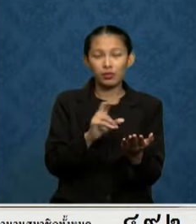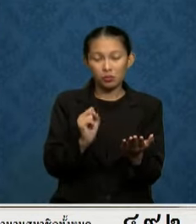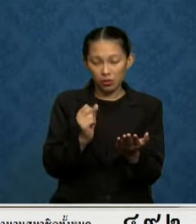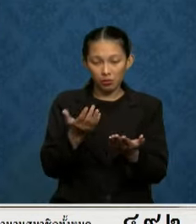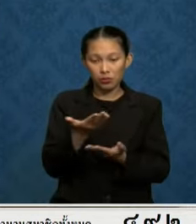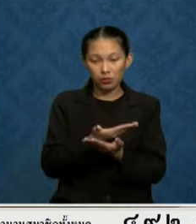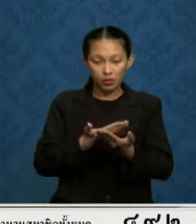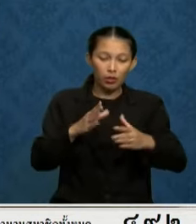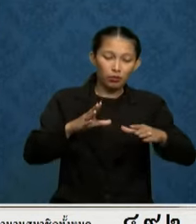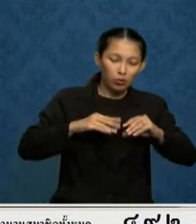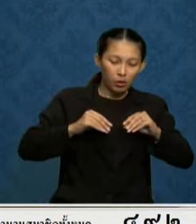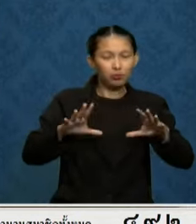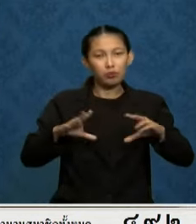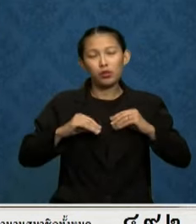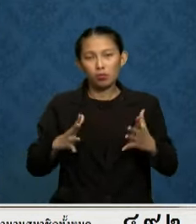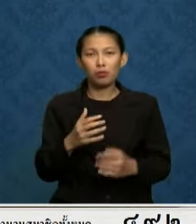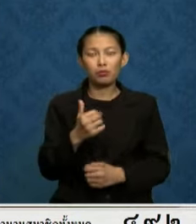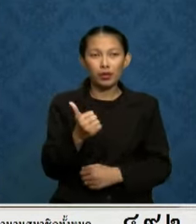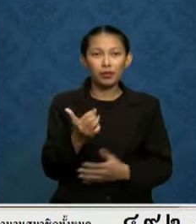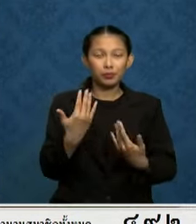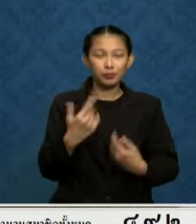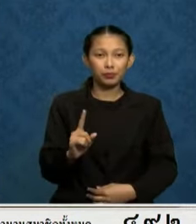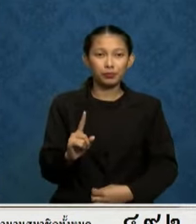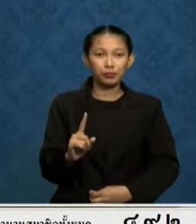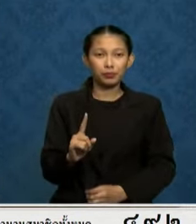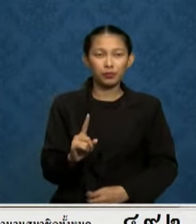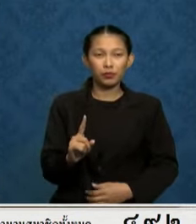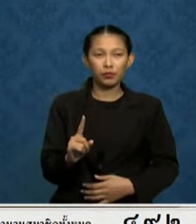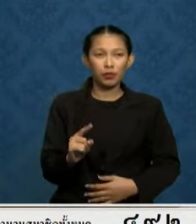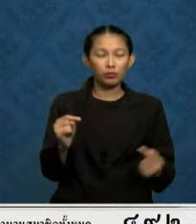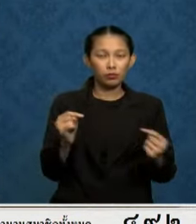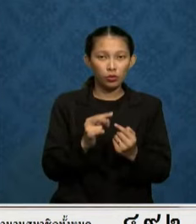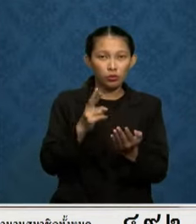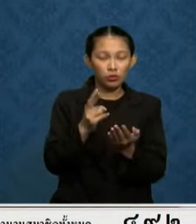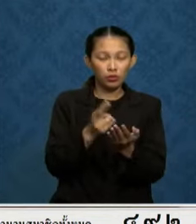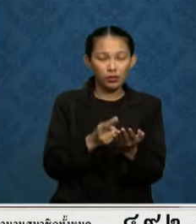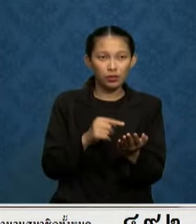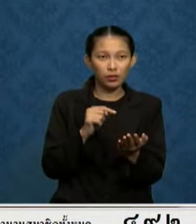ทิจนาเห็นดวยไม่เหนดวยได้แล้ขณะดกันไม่ใช่เป็นรายงานที่